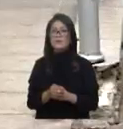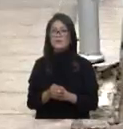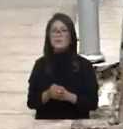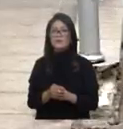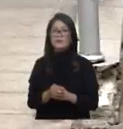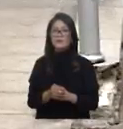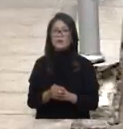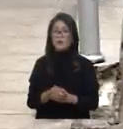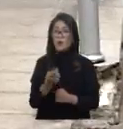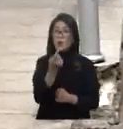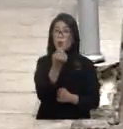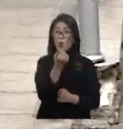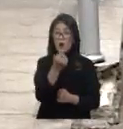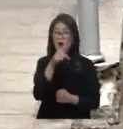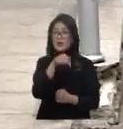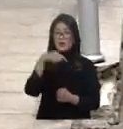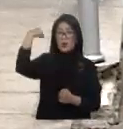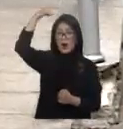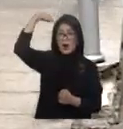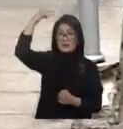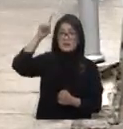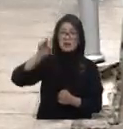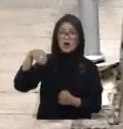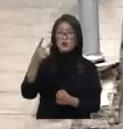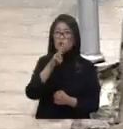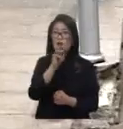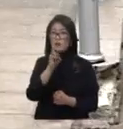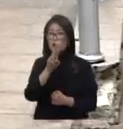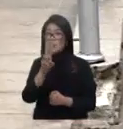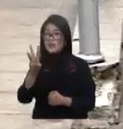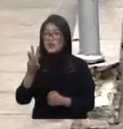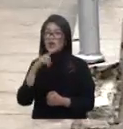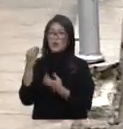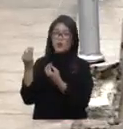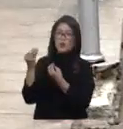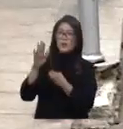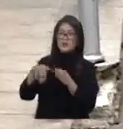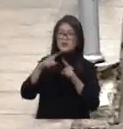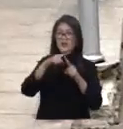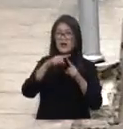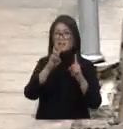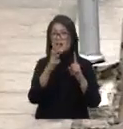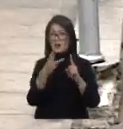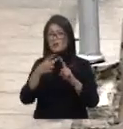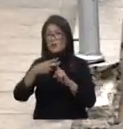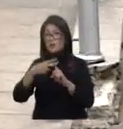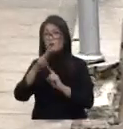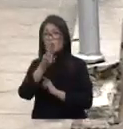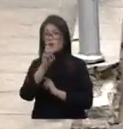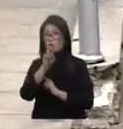Besaran biaya ongkos naik haji tahun 2023 nantinya akan disahkan oleh pemerintah dan DPR RI pada tanggal 13 Februari 2023